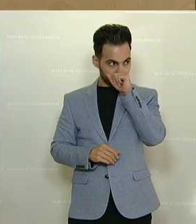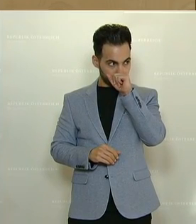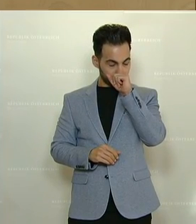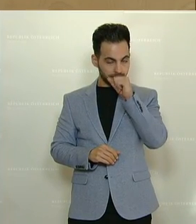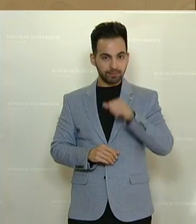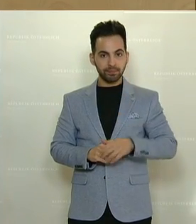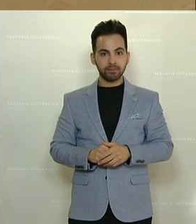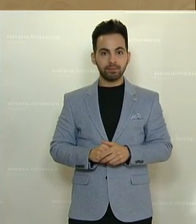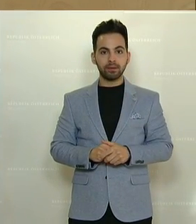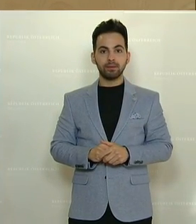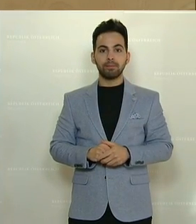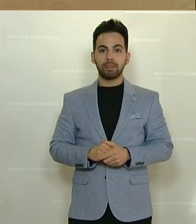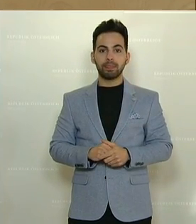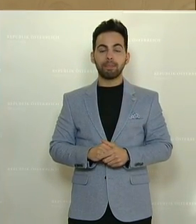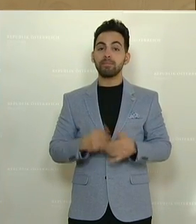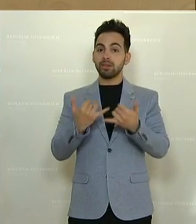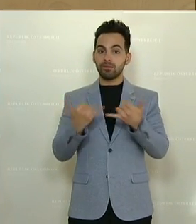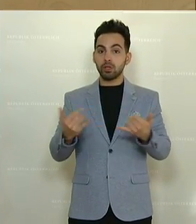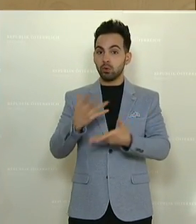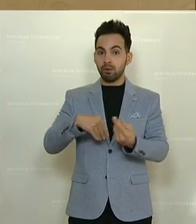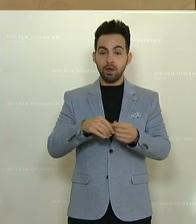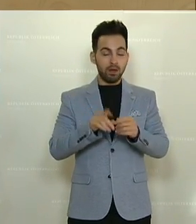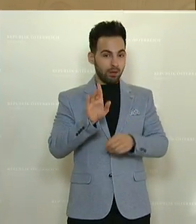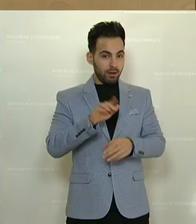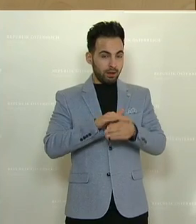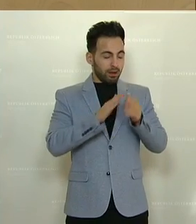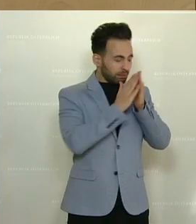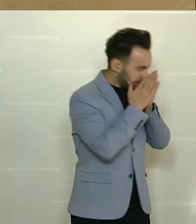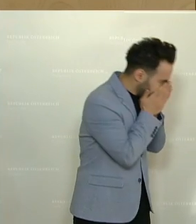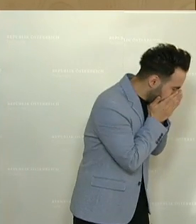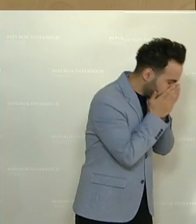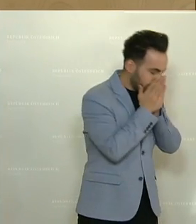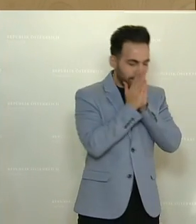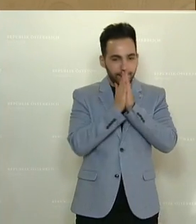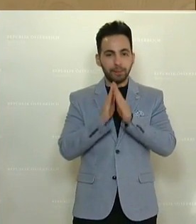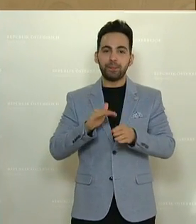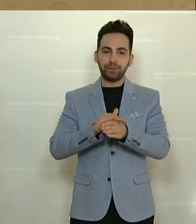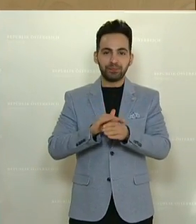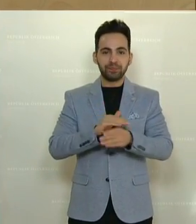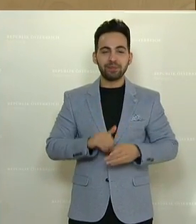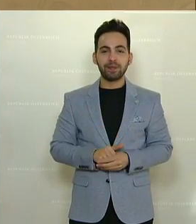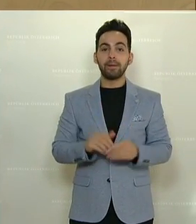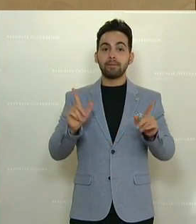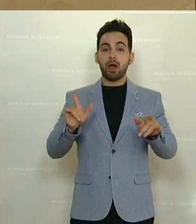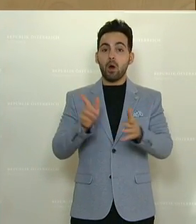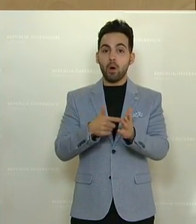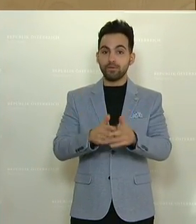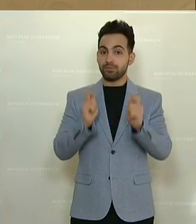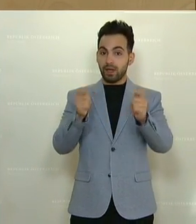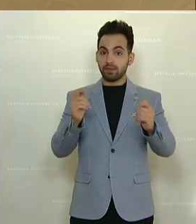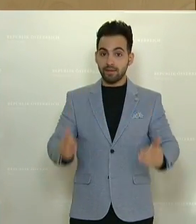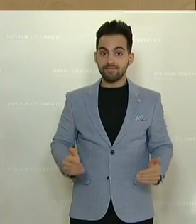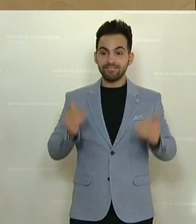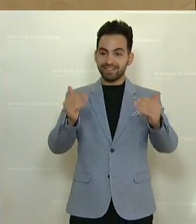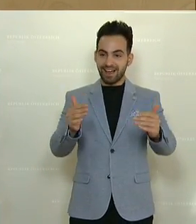um? Sie ignorieren sie, indem sie immer und immer wieder vertagen, manches Mal ablehnen. Wir erleben also